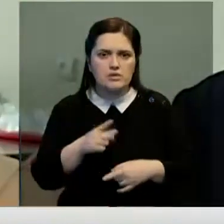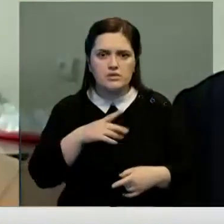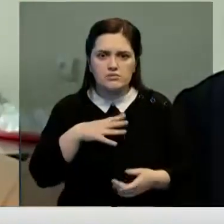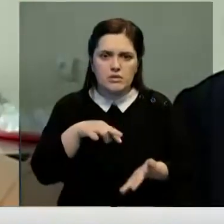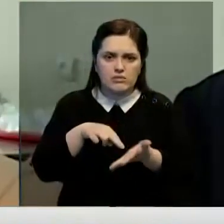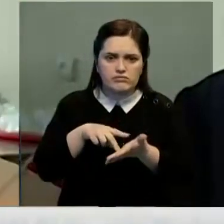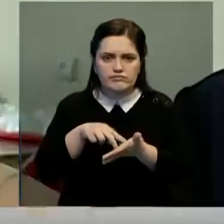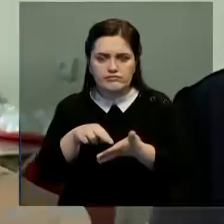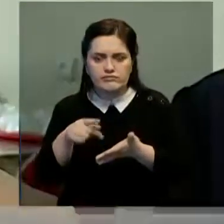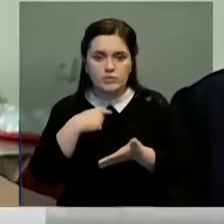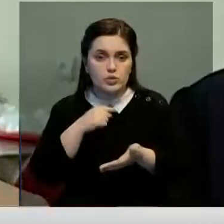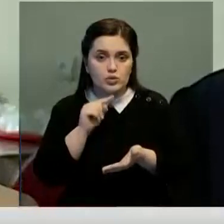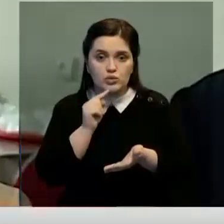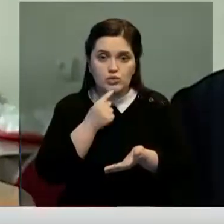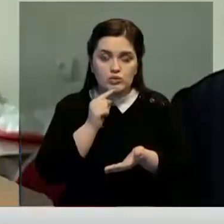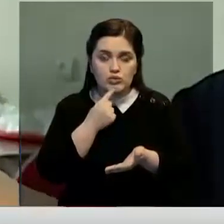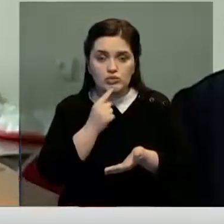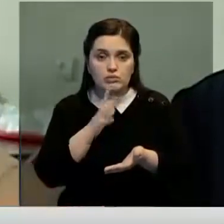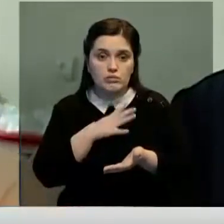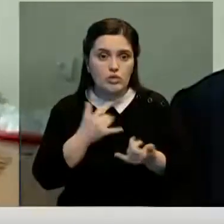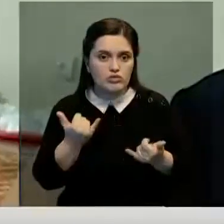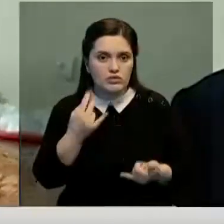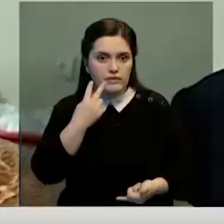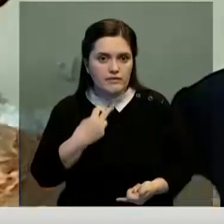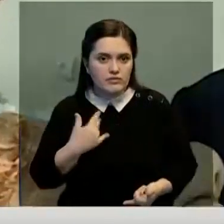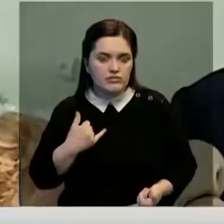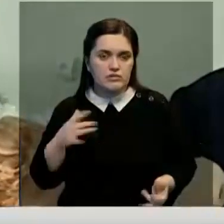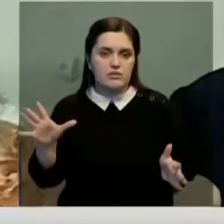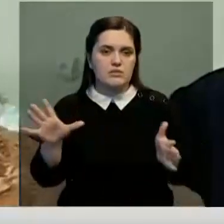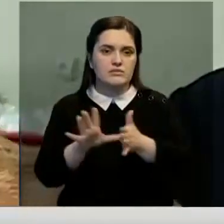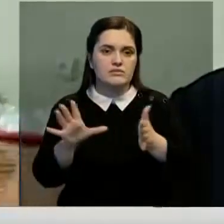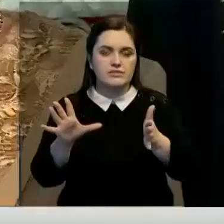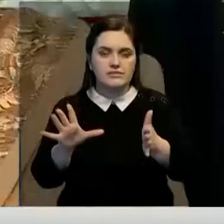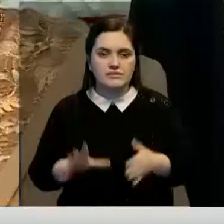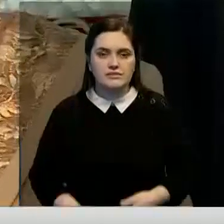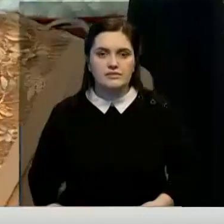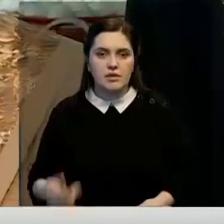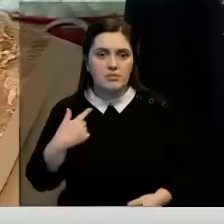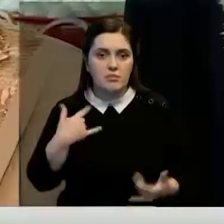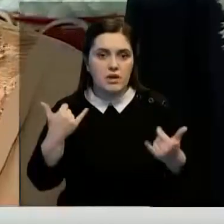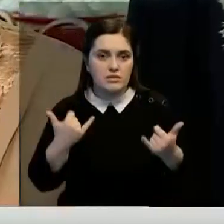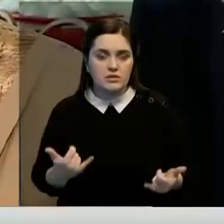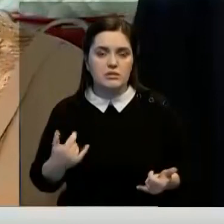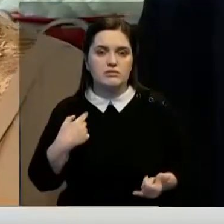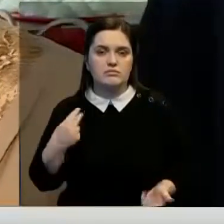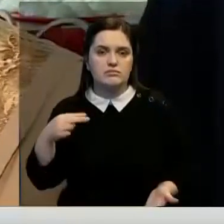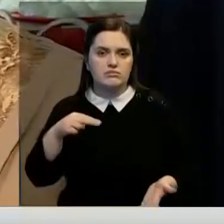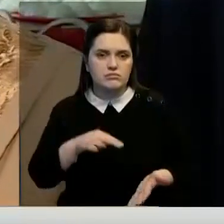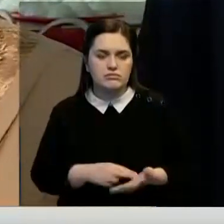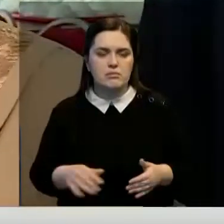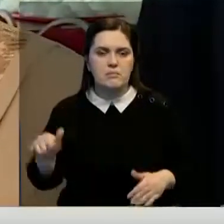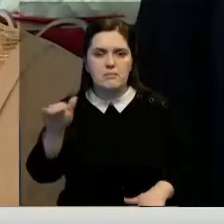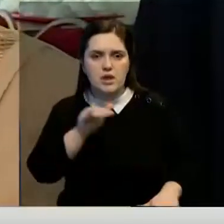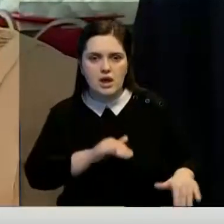ходила. Вы не представляете. А вот видите, какая я. Я летать хочу. Мы теперь стоим на ногах.